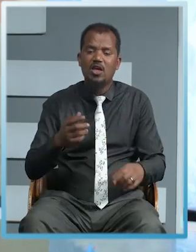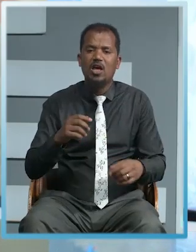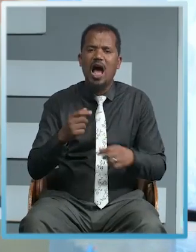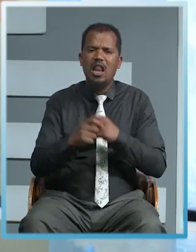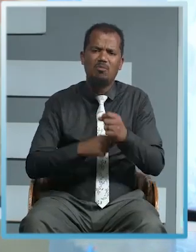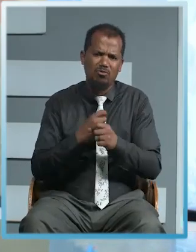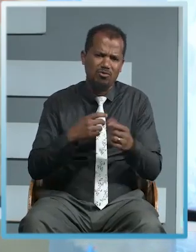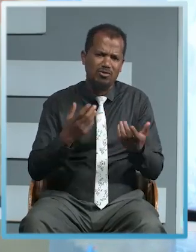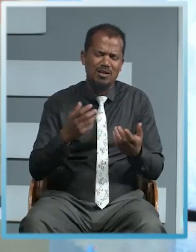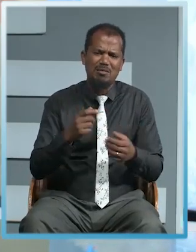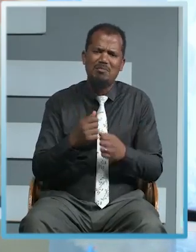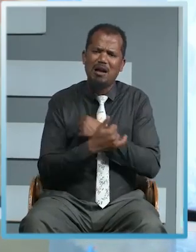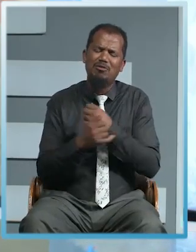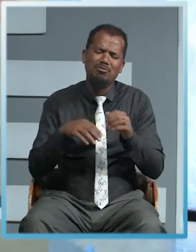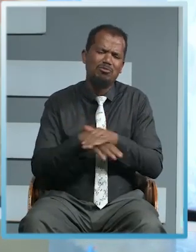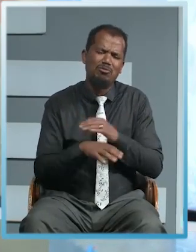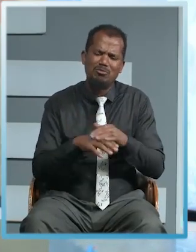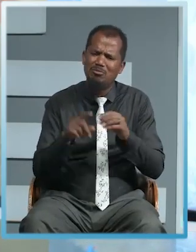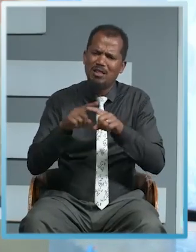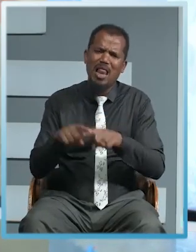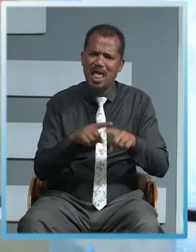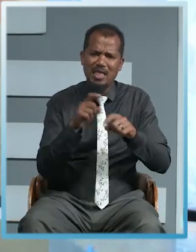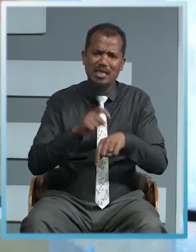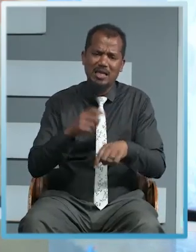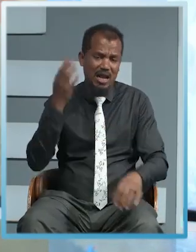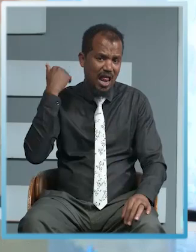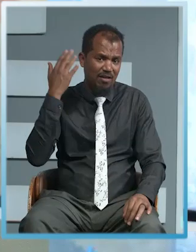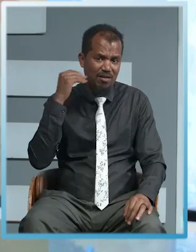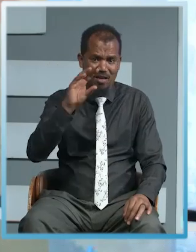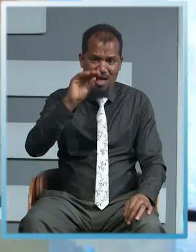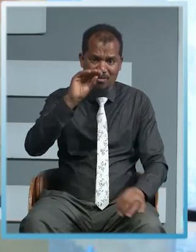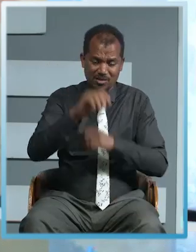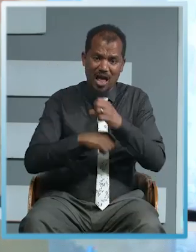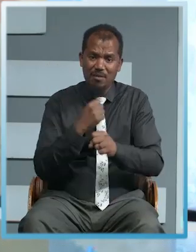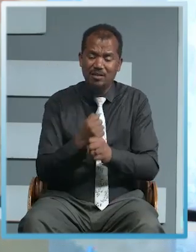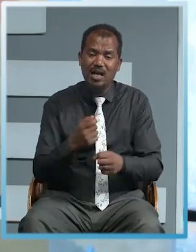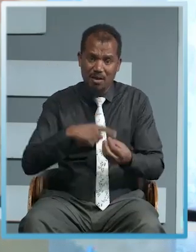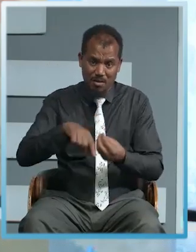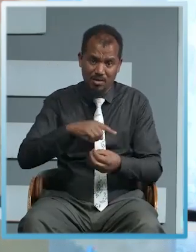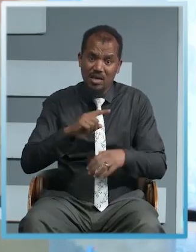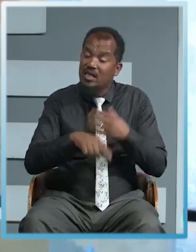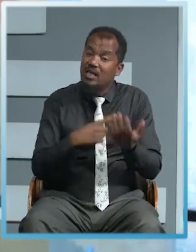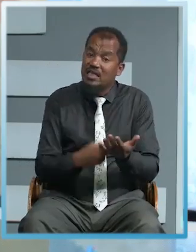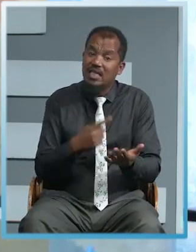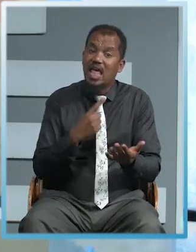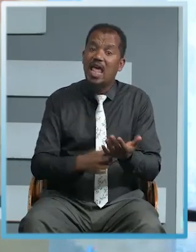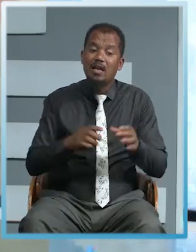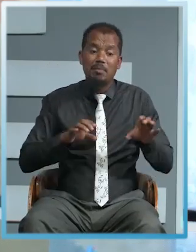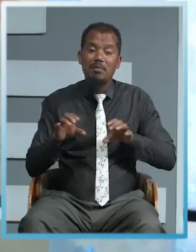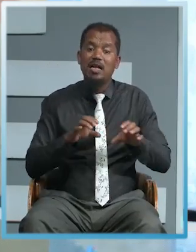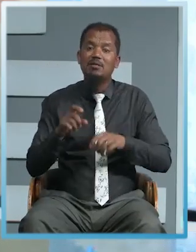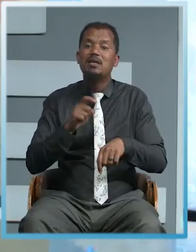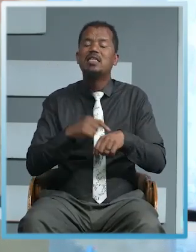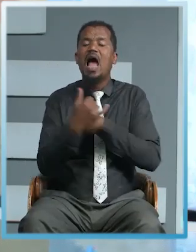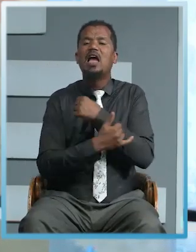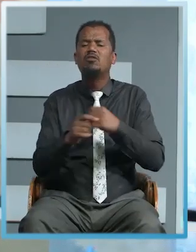ريت على مو شاعري توس بقعد هم يقبطوه بتلاقي جزي لالفوت أمس هم تاتن دي كده ما سلذي يهن بمنار قبض